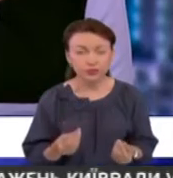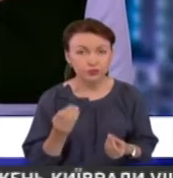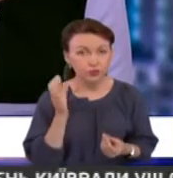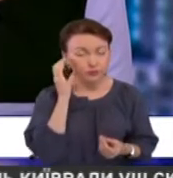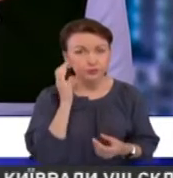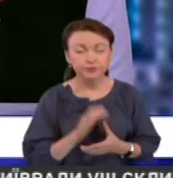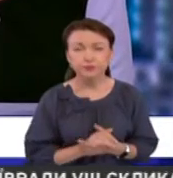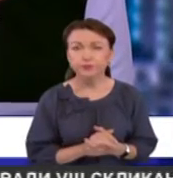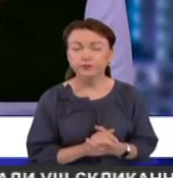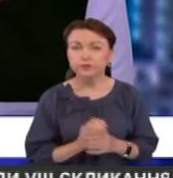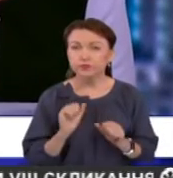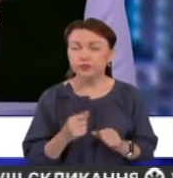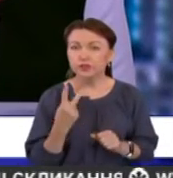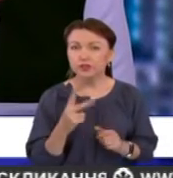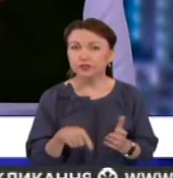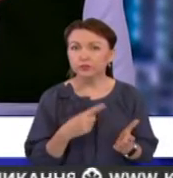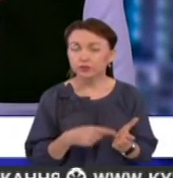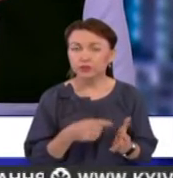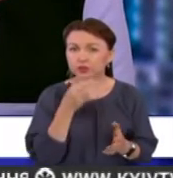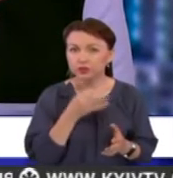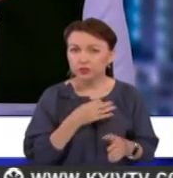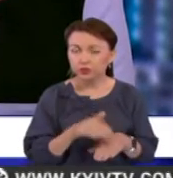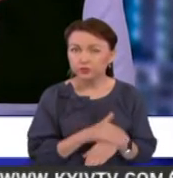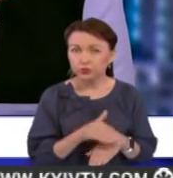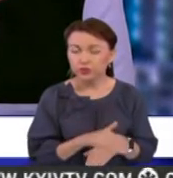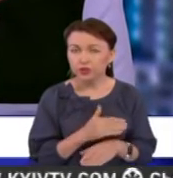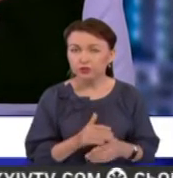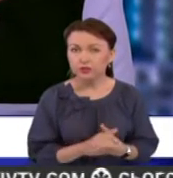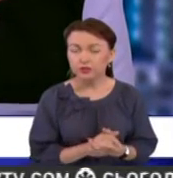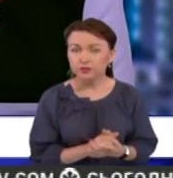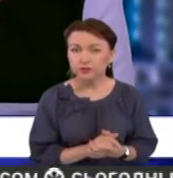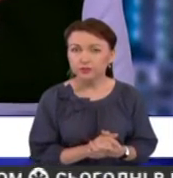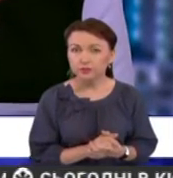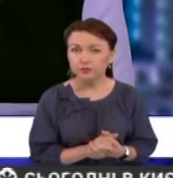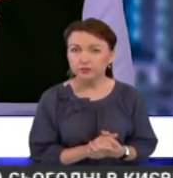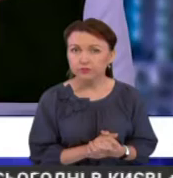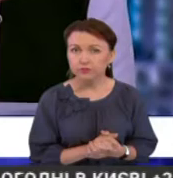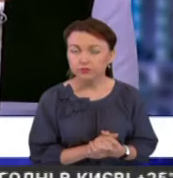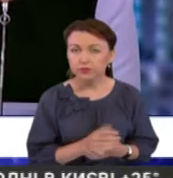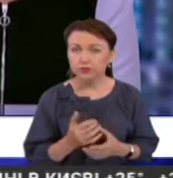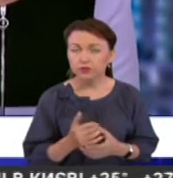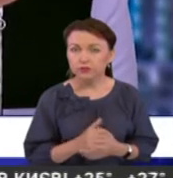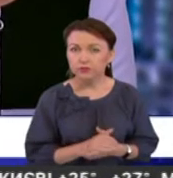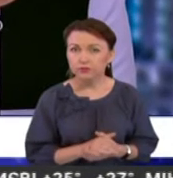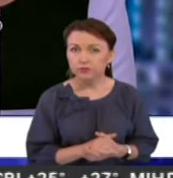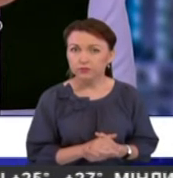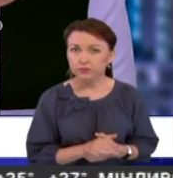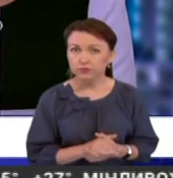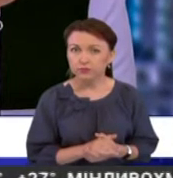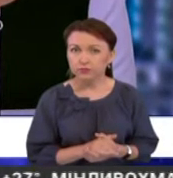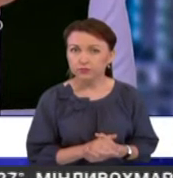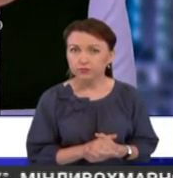ефірі, говоріть. У мене саме два питання. Скажіть, будь ласка, саме КДЦ, це саме другий рівень, це саме, як ви саме кажуть,